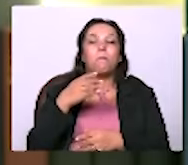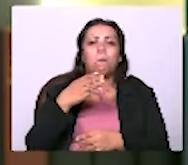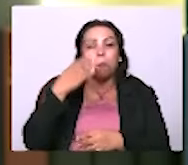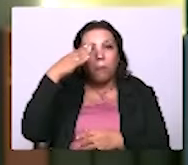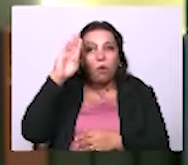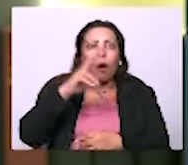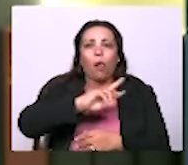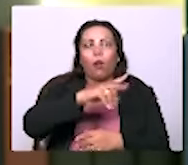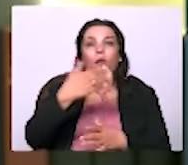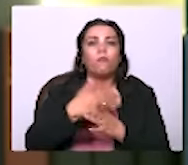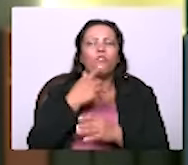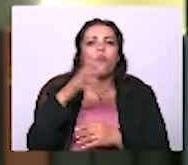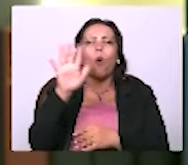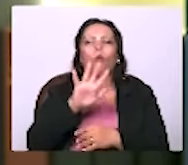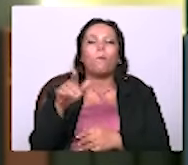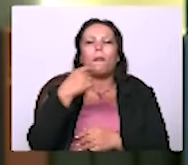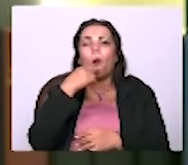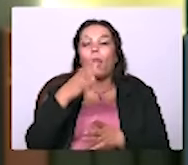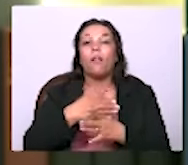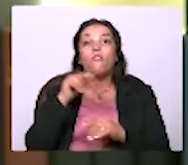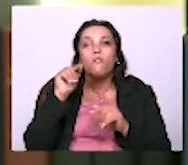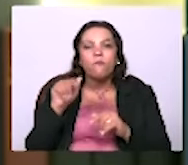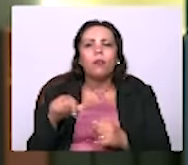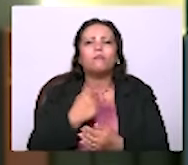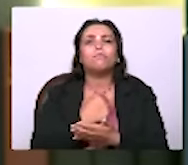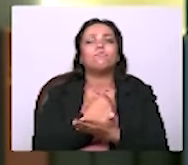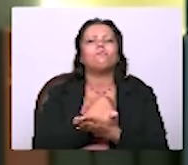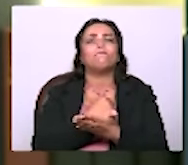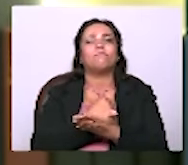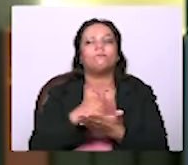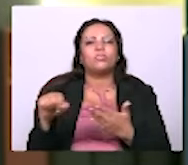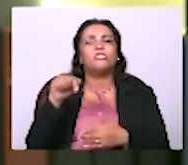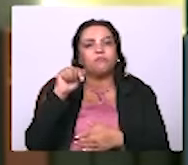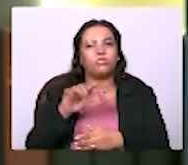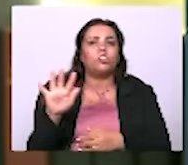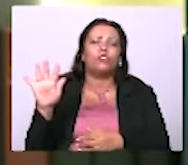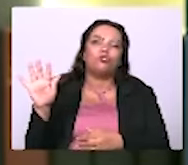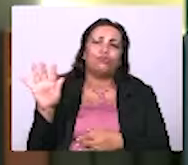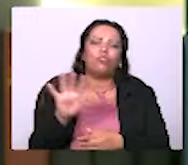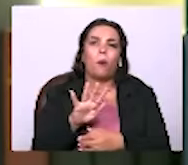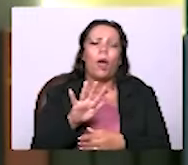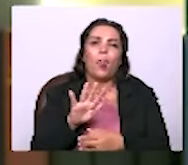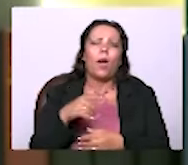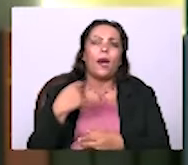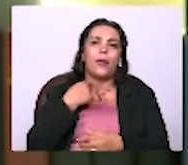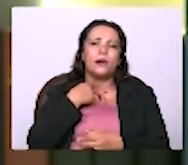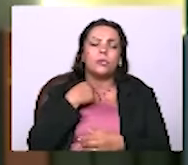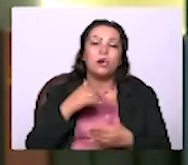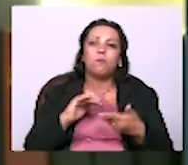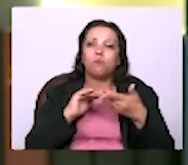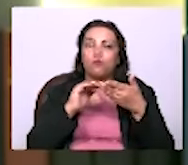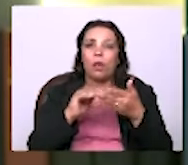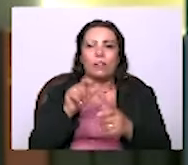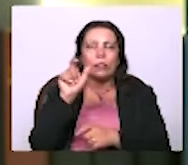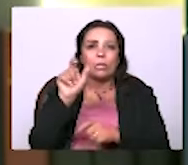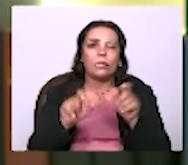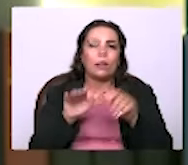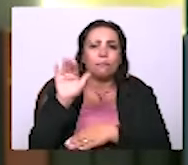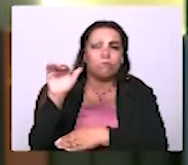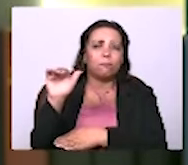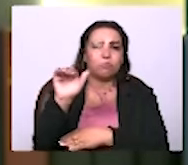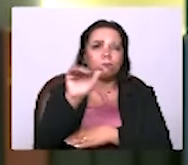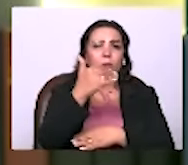اخرى بيتكلموا على ان هناك محو لشمال القطاع مافيش مساعدات انسانيه بتدخل